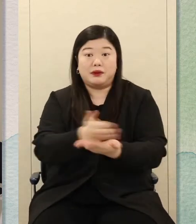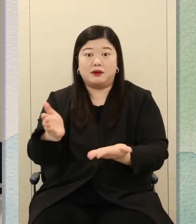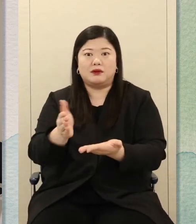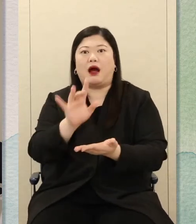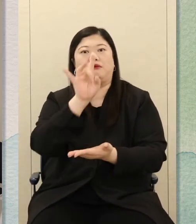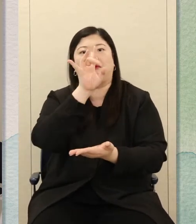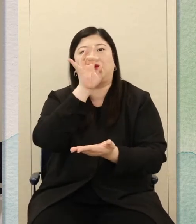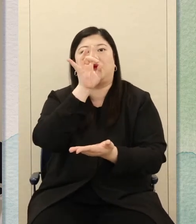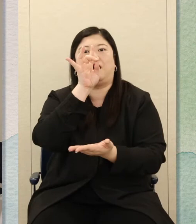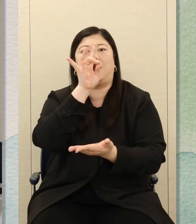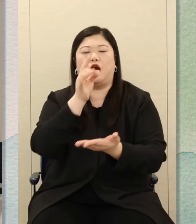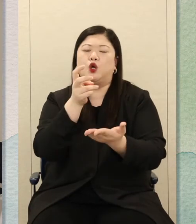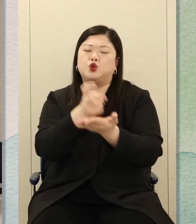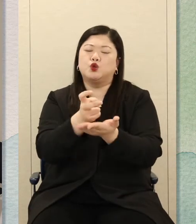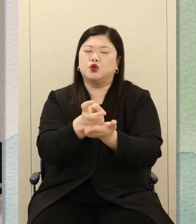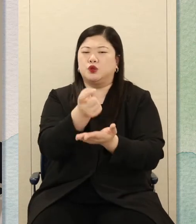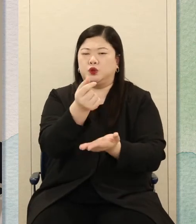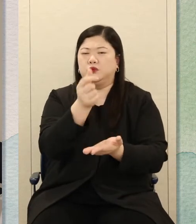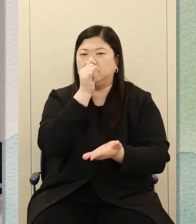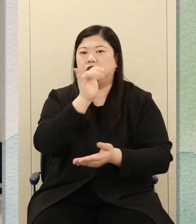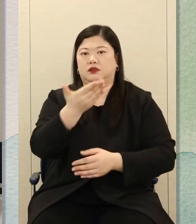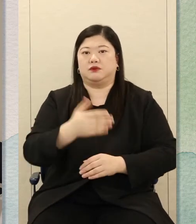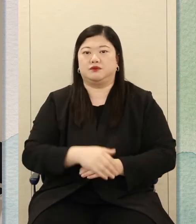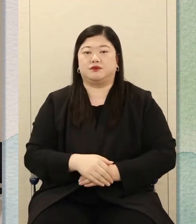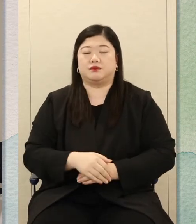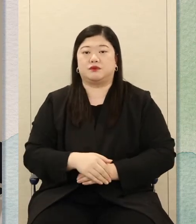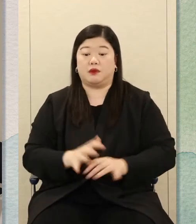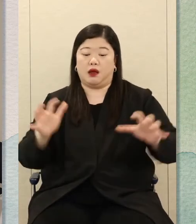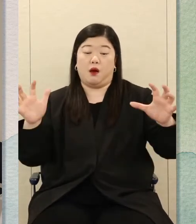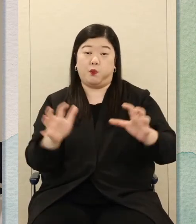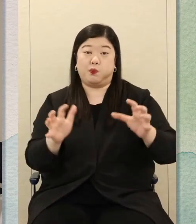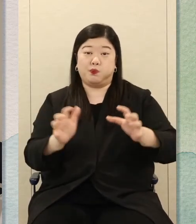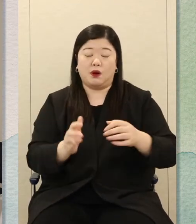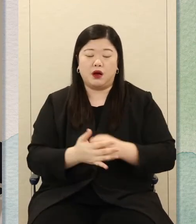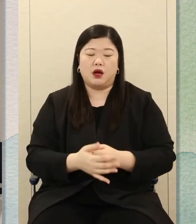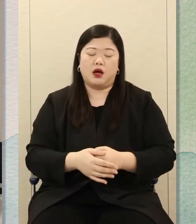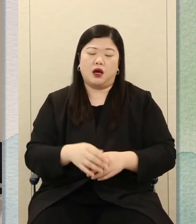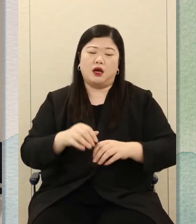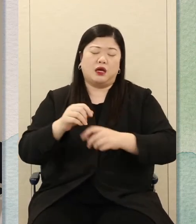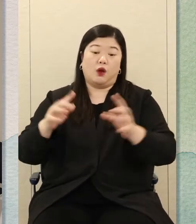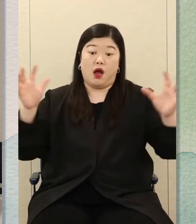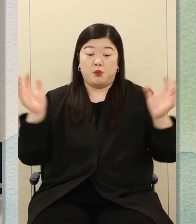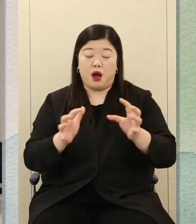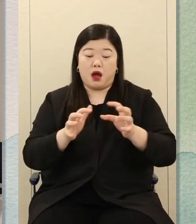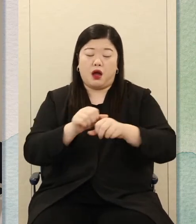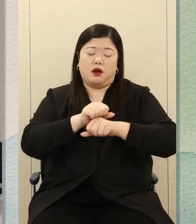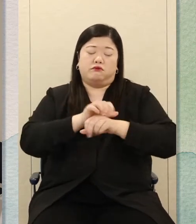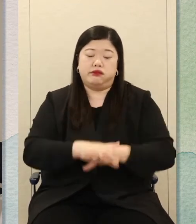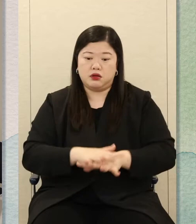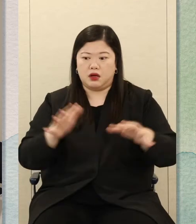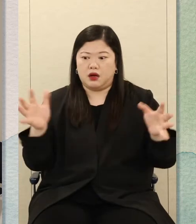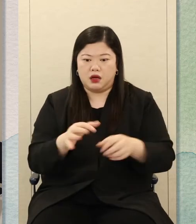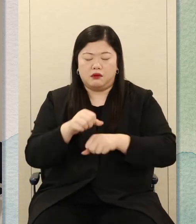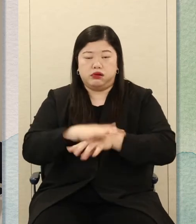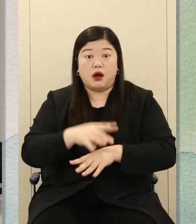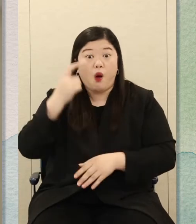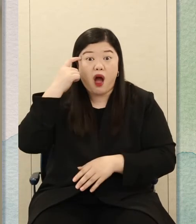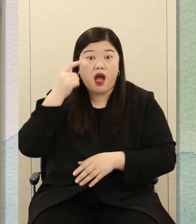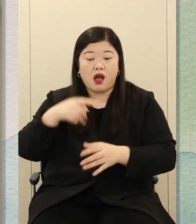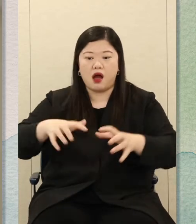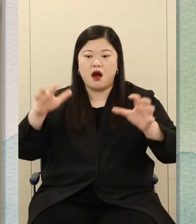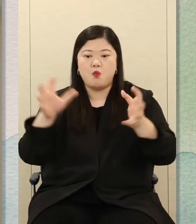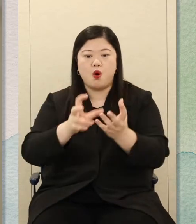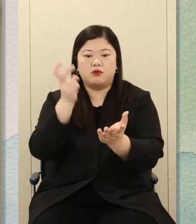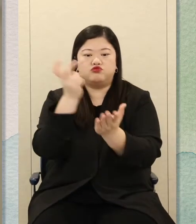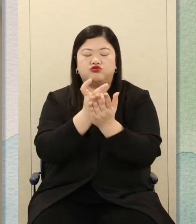돼요. 모임을 대부분 그 오랫동안 지속하지 못하는 원인 중에 하나가 규칙이 없기 때문에 그래요.